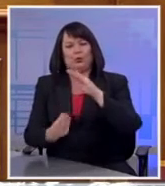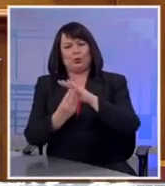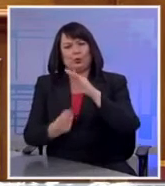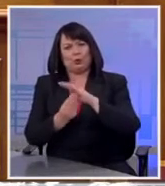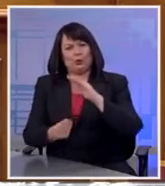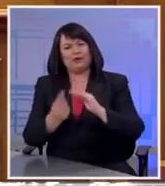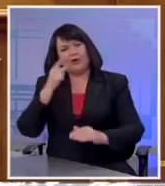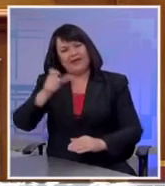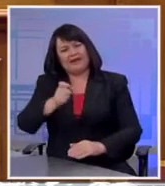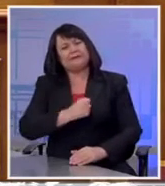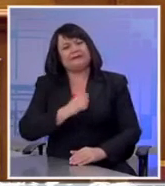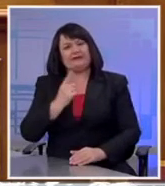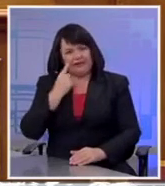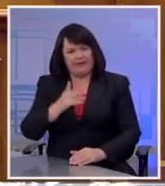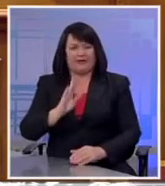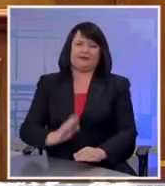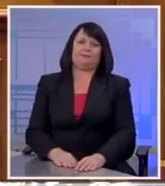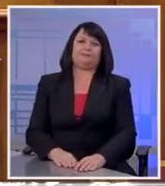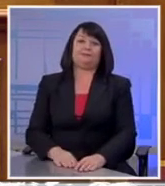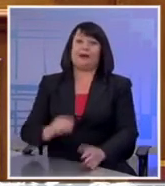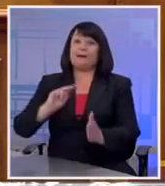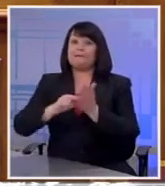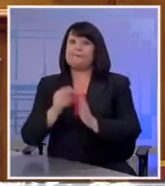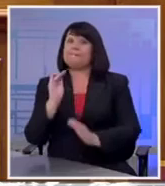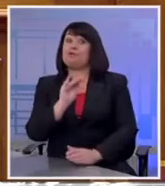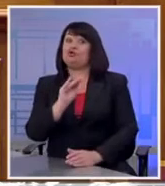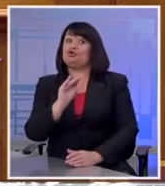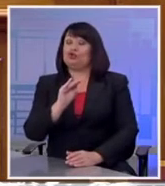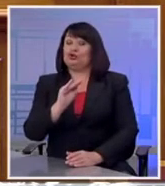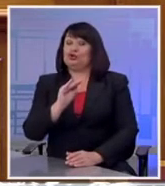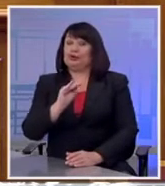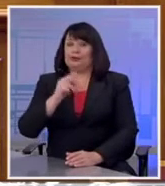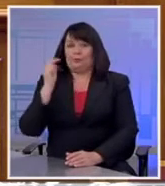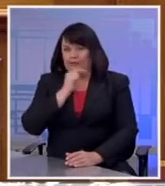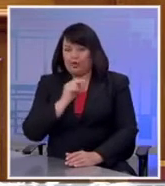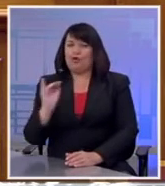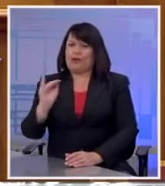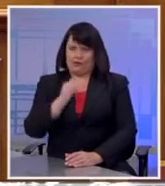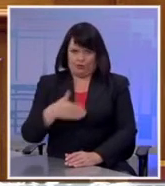και οι απόψεις του καθενός. Και το λέω ως προειδοποίηση προς αυτή τη Βουλή και προς τον κύριο Πρωθυπουργό.